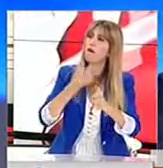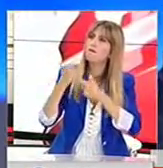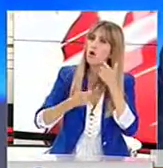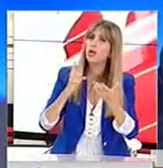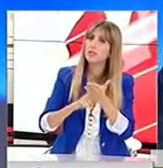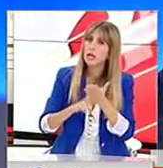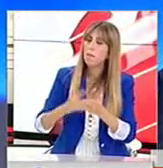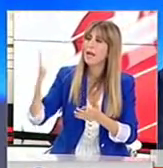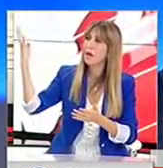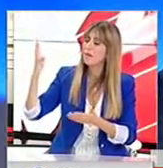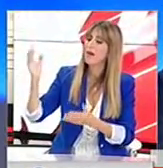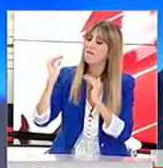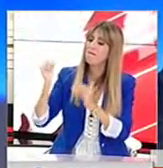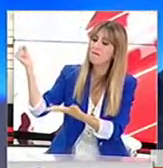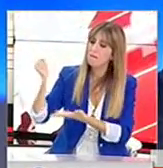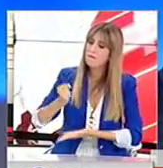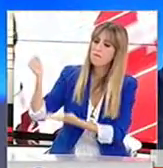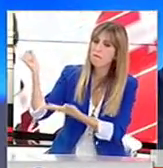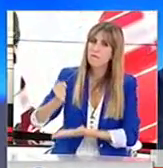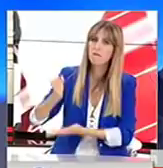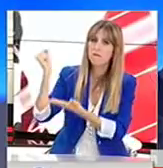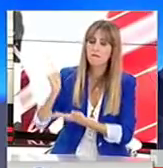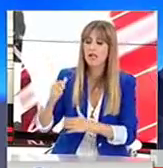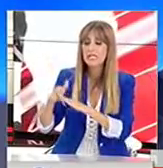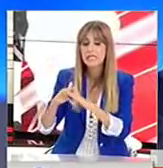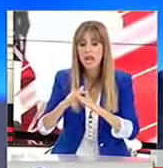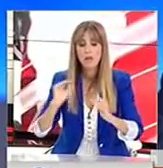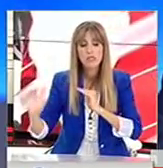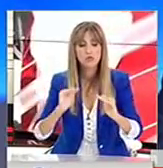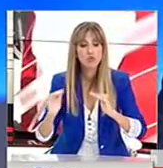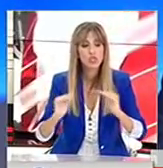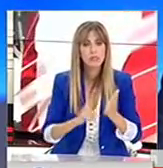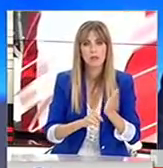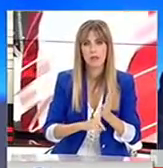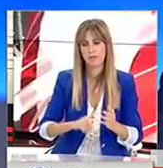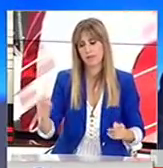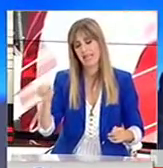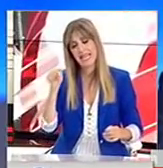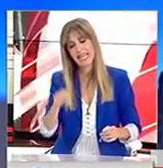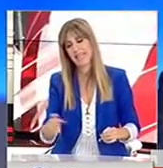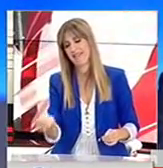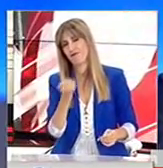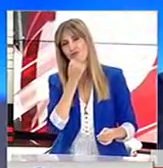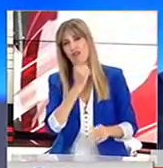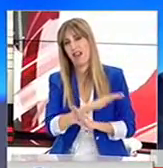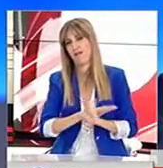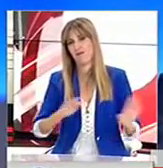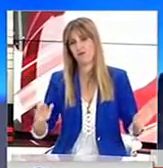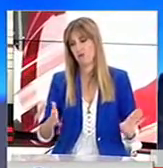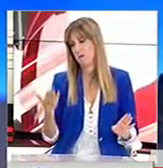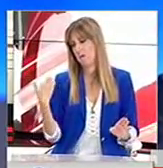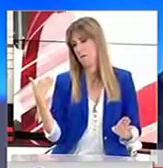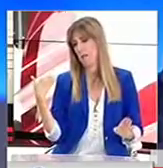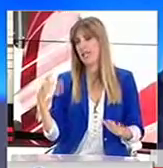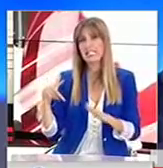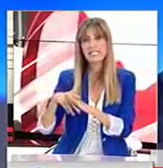είναι ένα επιχείρημα που στερείται σοβαρότητας. Οι τράπεζες περάσανε με επιτυχία τα stress test του προηγούμενου